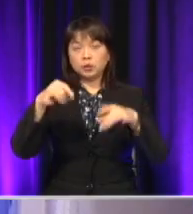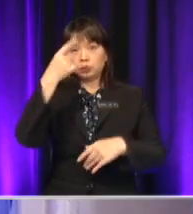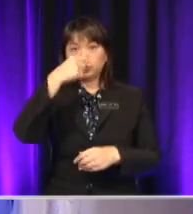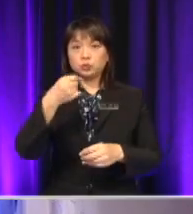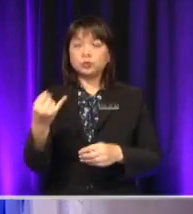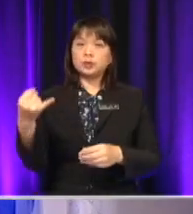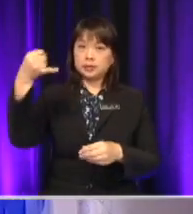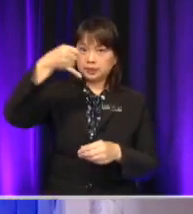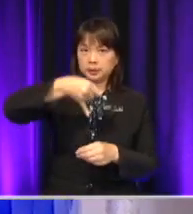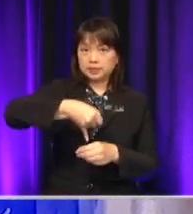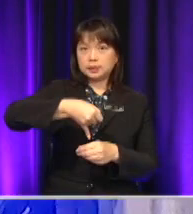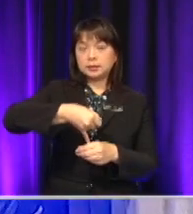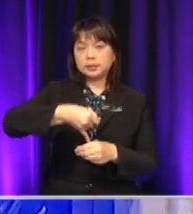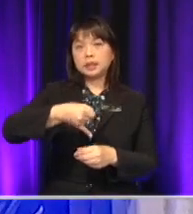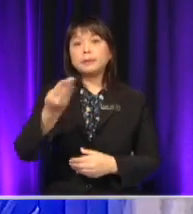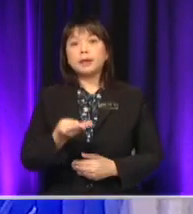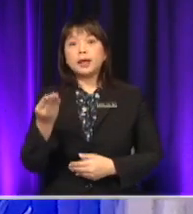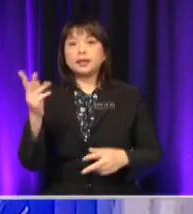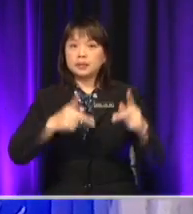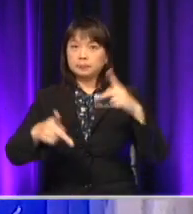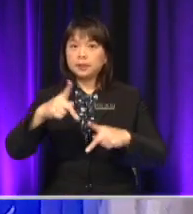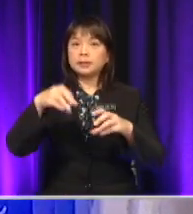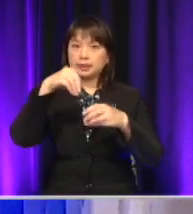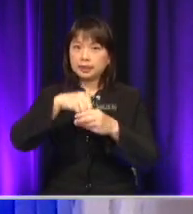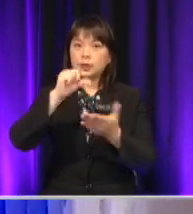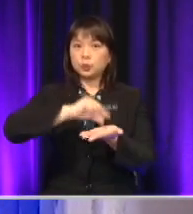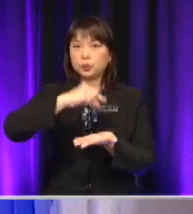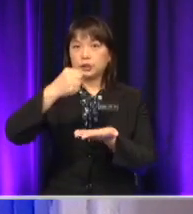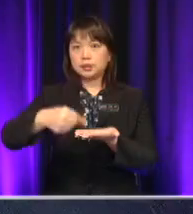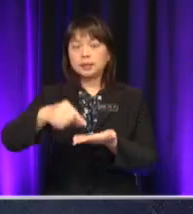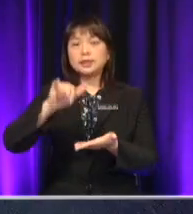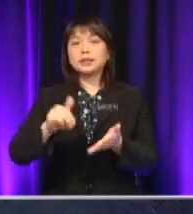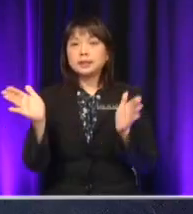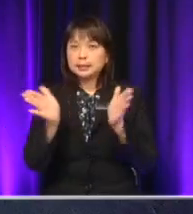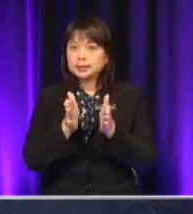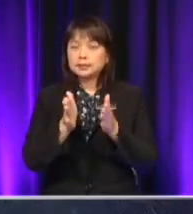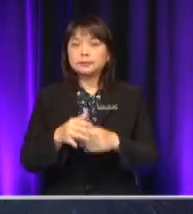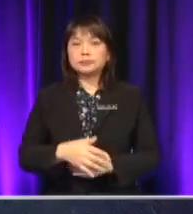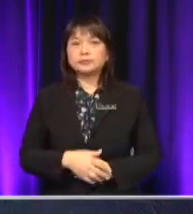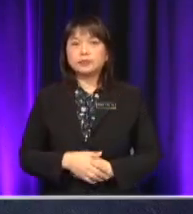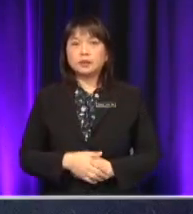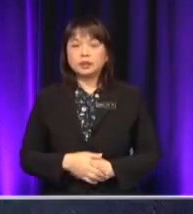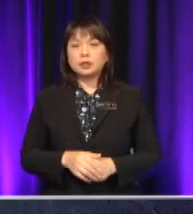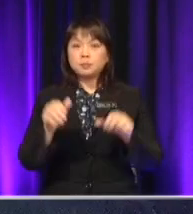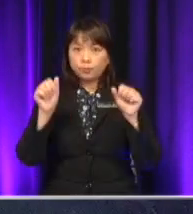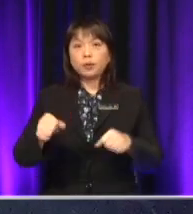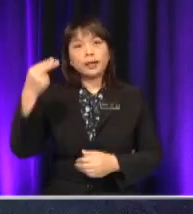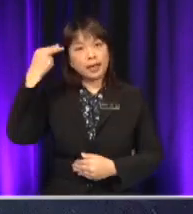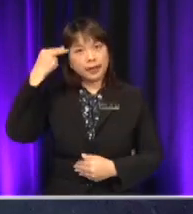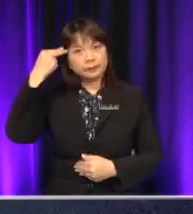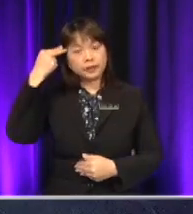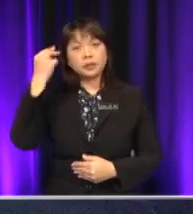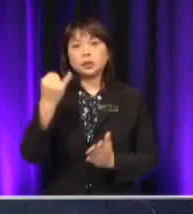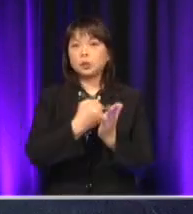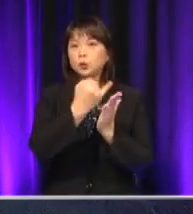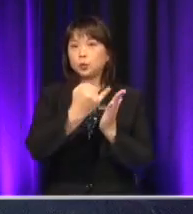kimia dalam kuantiti yang kecil. Okey, sekarang cikgu nak Hanif tolong cikgu lukis bagaimana bentuk tabung uji